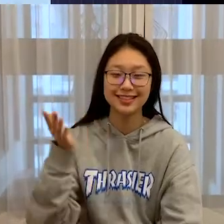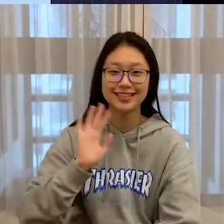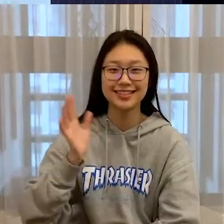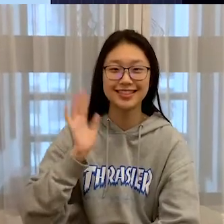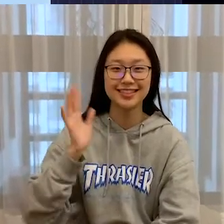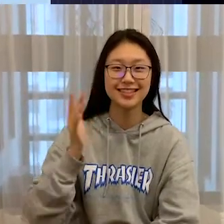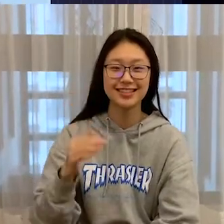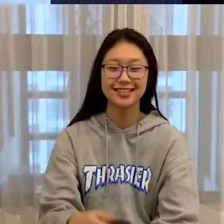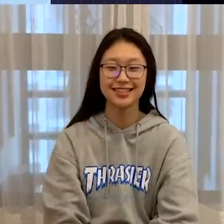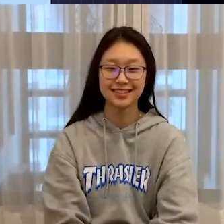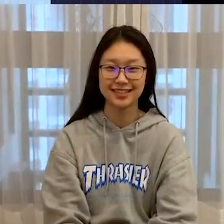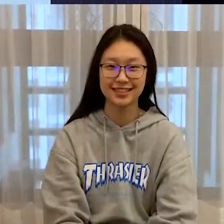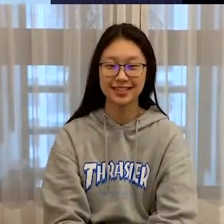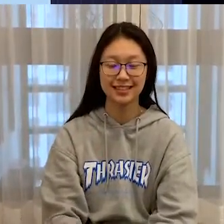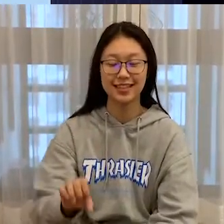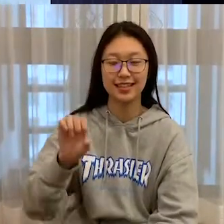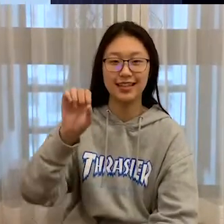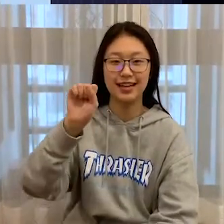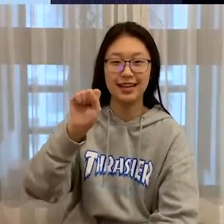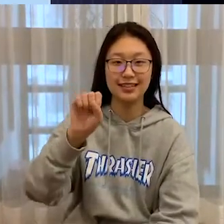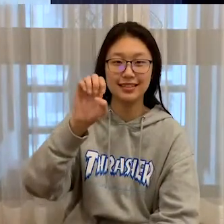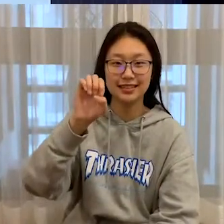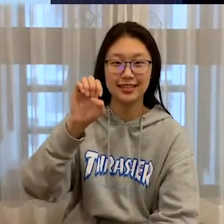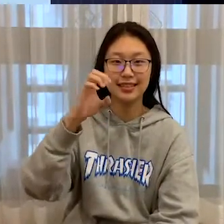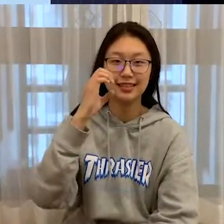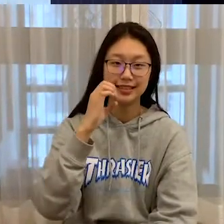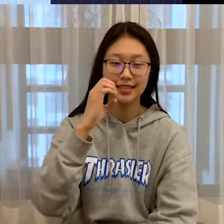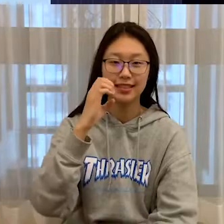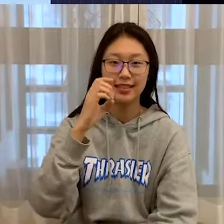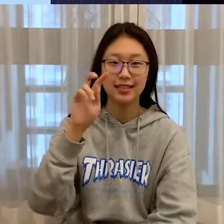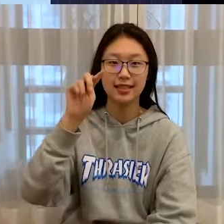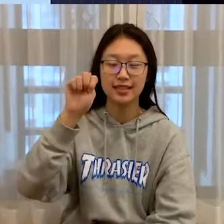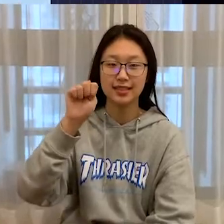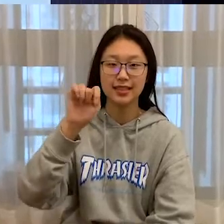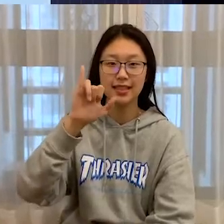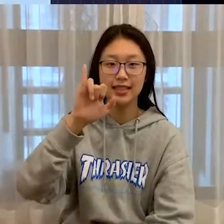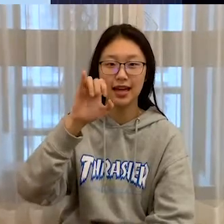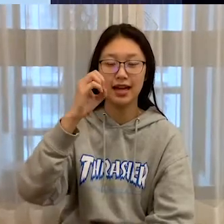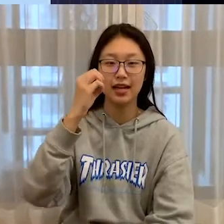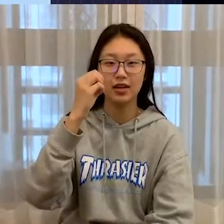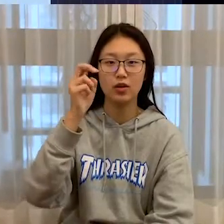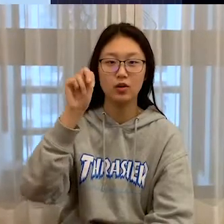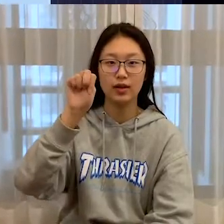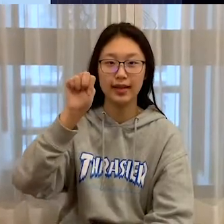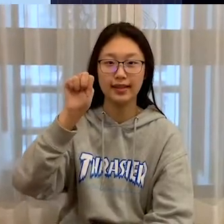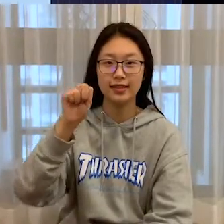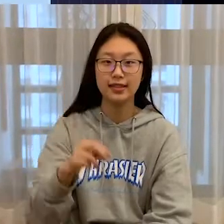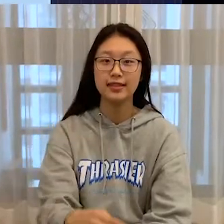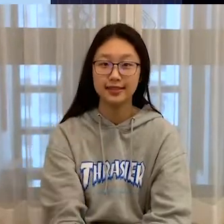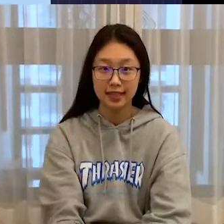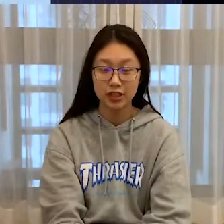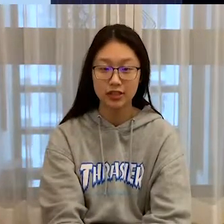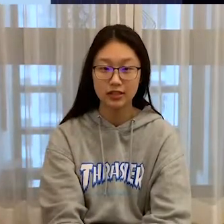This character is pronounced as 节, 节. We use it to describe a node or knot.